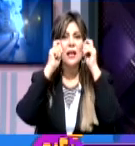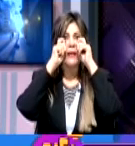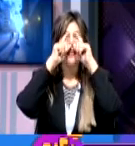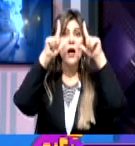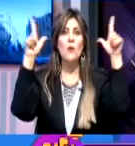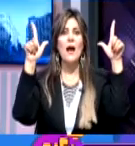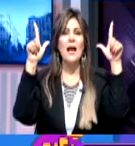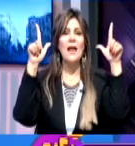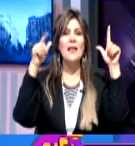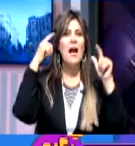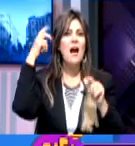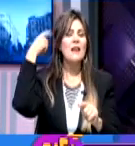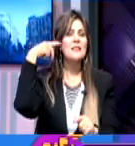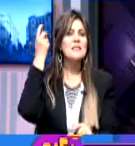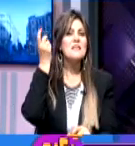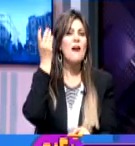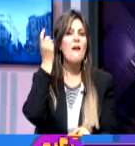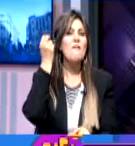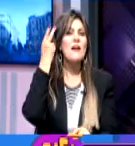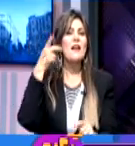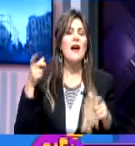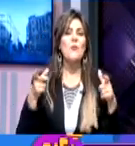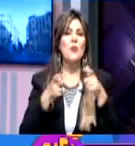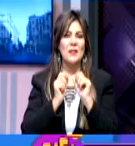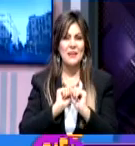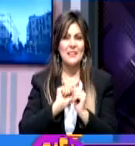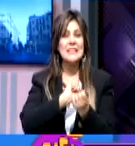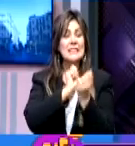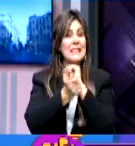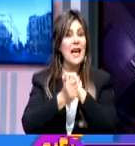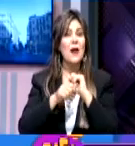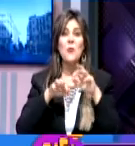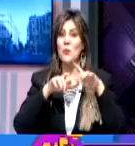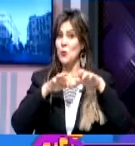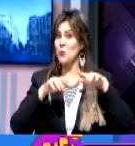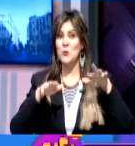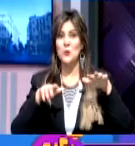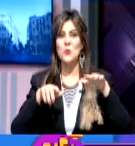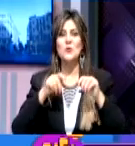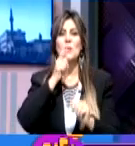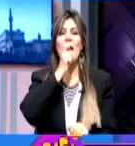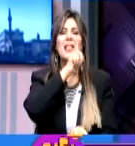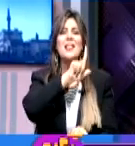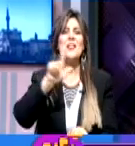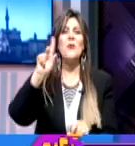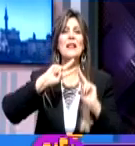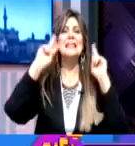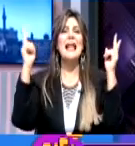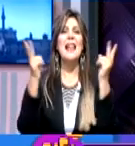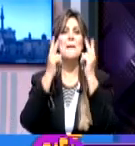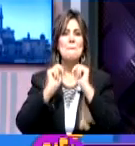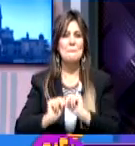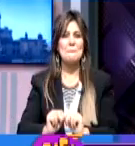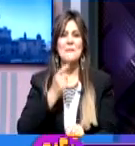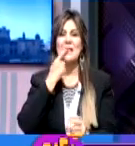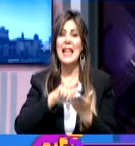ثقافية. مظبوط. للمجتمع. التحول الرقمي بقى لغة دولة، لغة العالم بقى تحول رقمي. مظبوط.